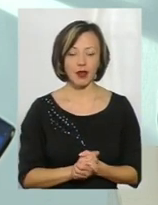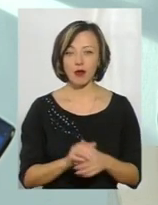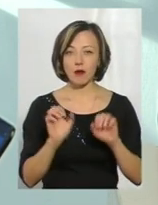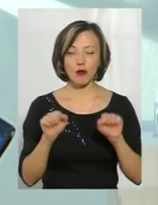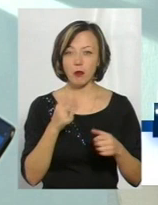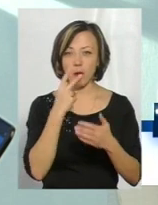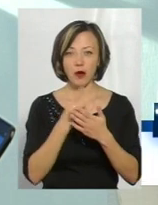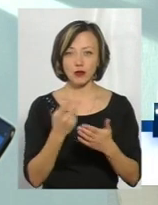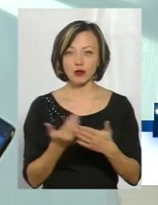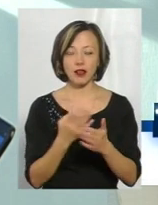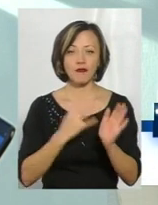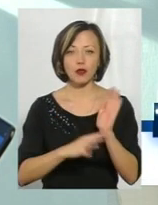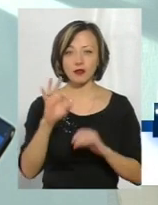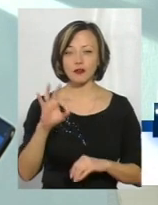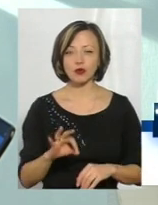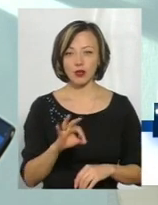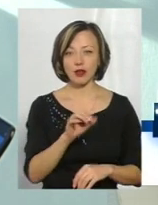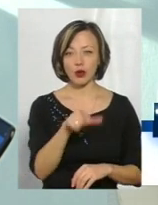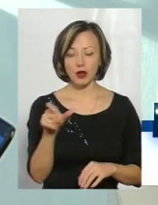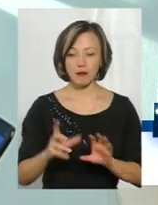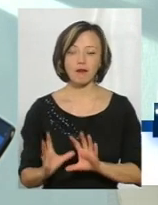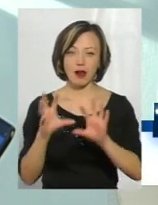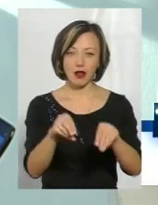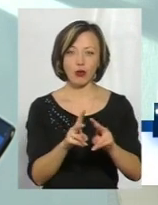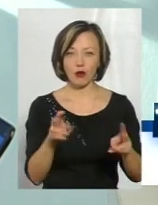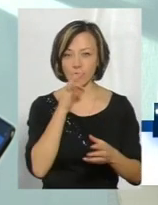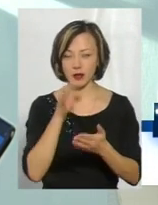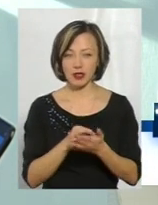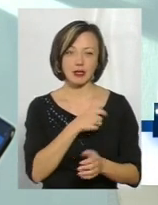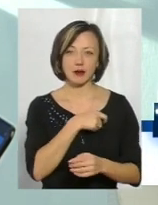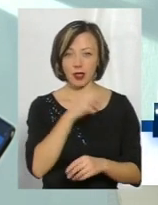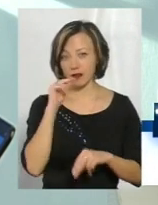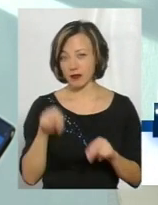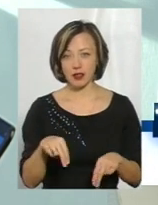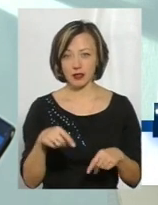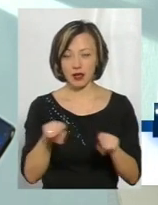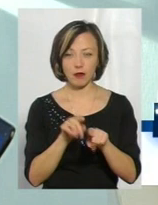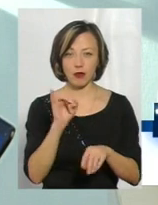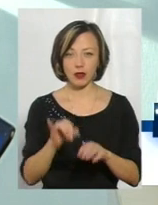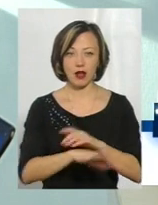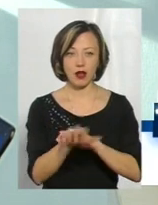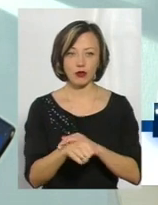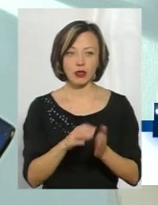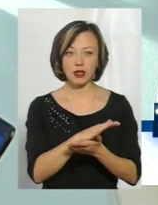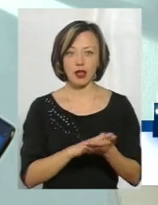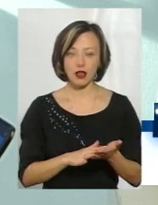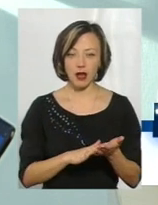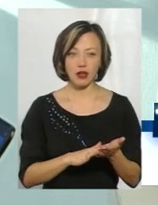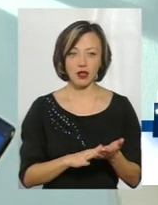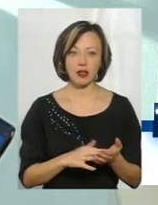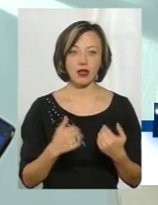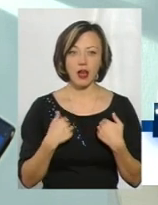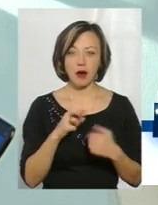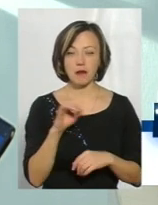сюжету, 90% випадків вони перекладають на когось, це депутати винні, це вони такі погані, вони крадуть і так далі. Я